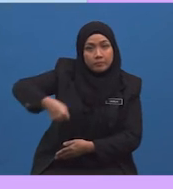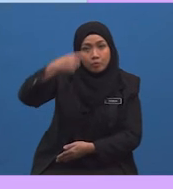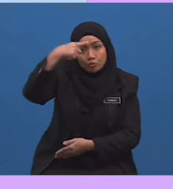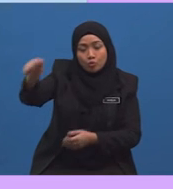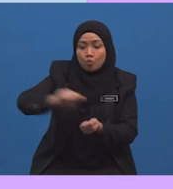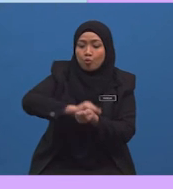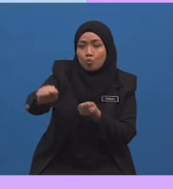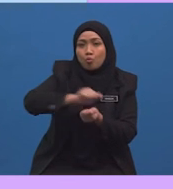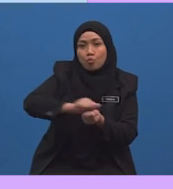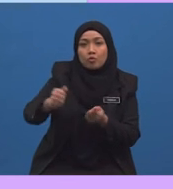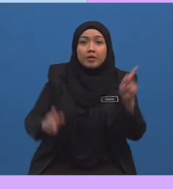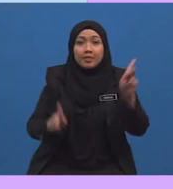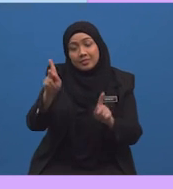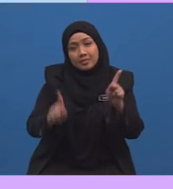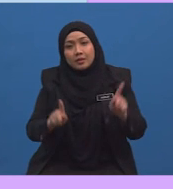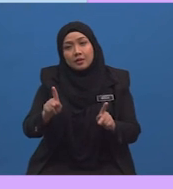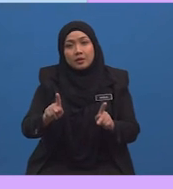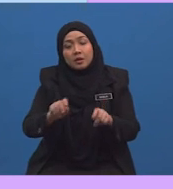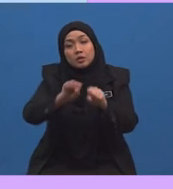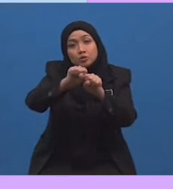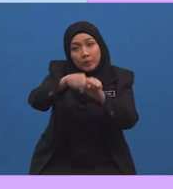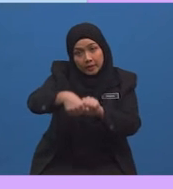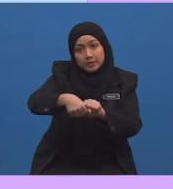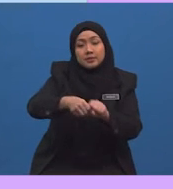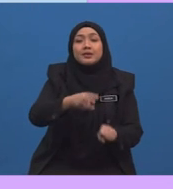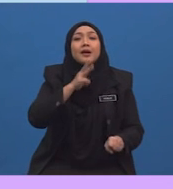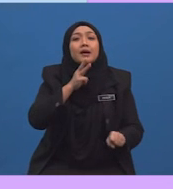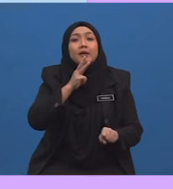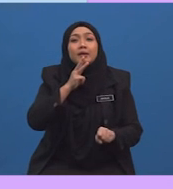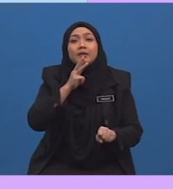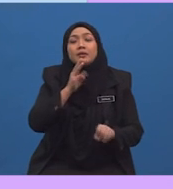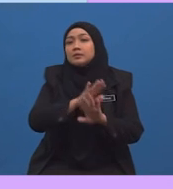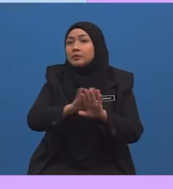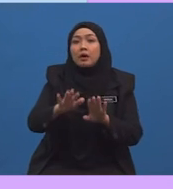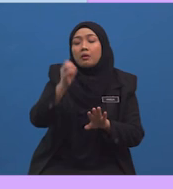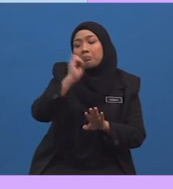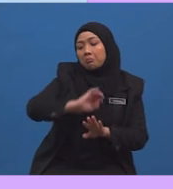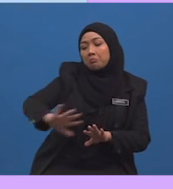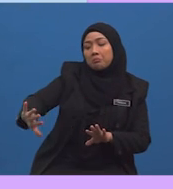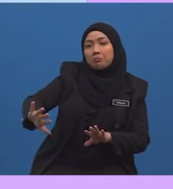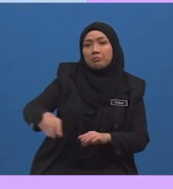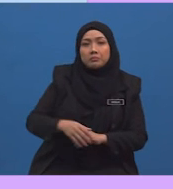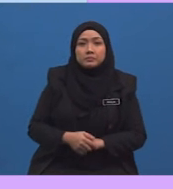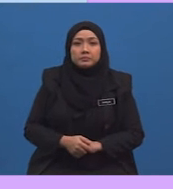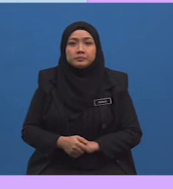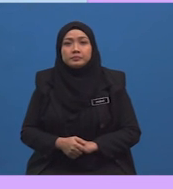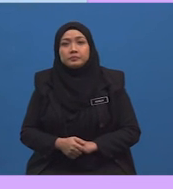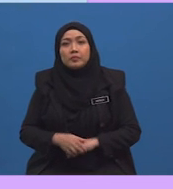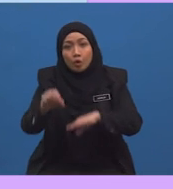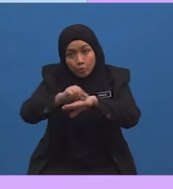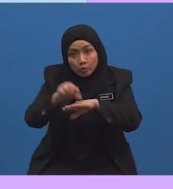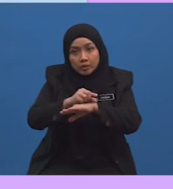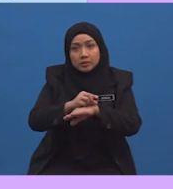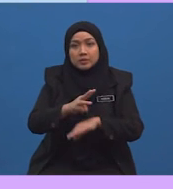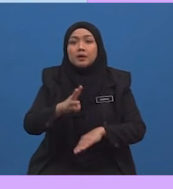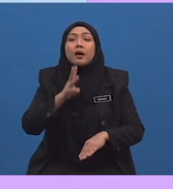Ini supaya air tidak mengalir semasa kita mencuci kereta. Selain itu, kita juga boleh menggunakan air untuk